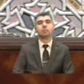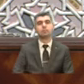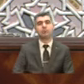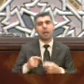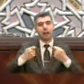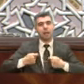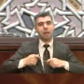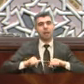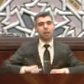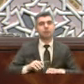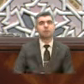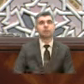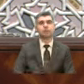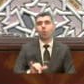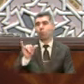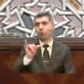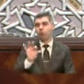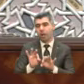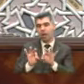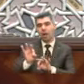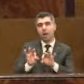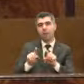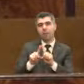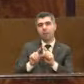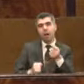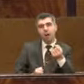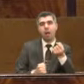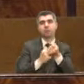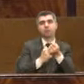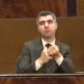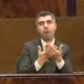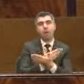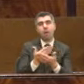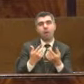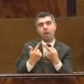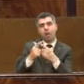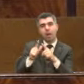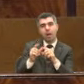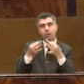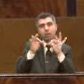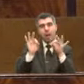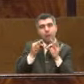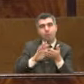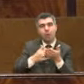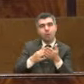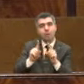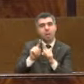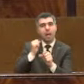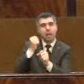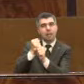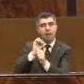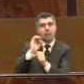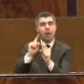الوزير، ما هي الإجراءات المتخذة للنهوض بدور الشباب وتأهيلها وتعميمها حتى تقوم بدور المنوطة بها على المطلوب؟ وشكرا.